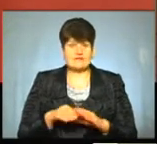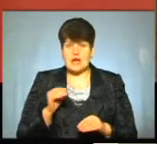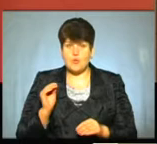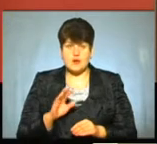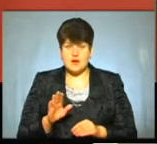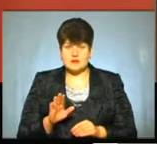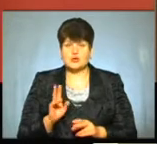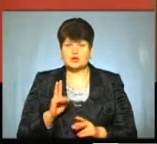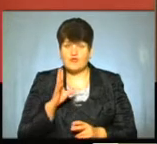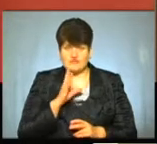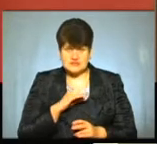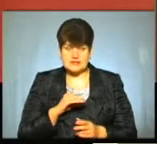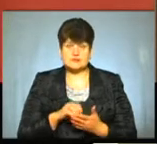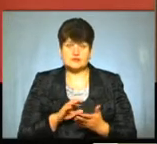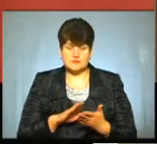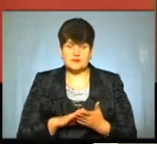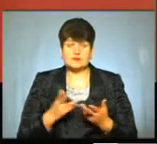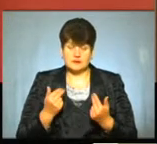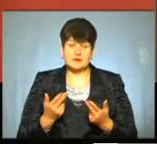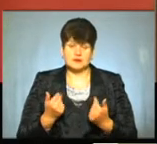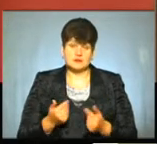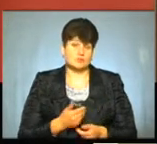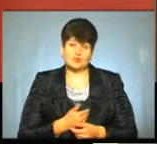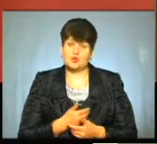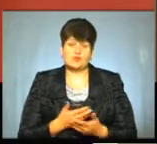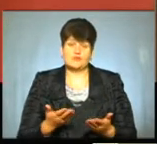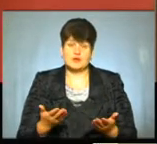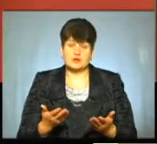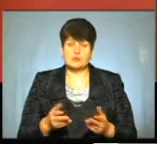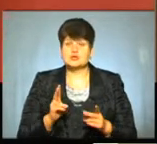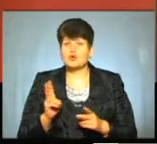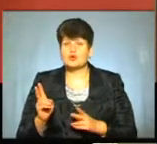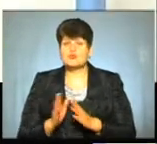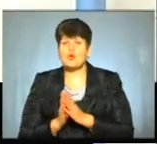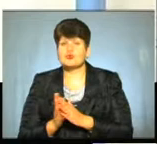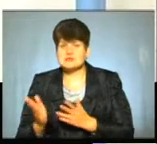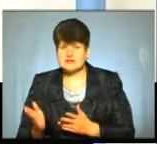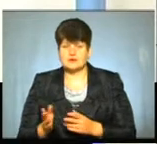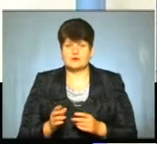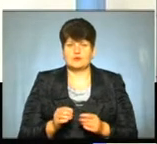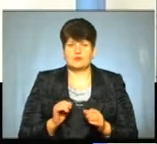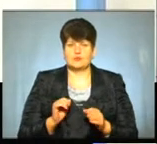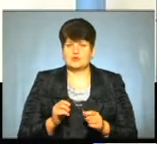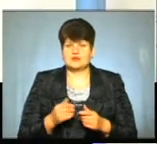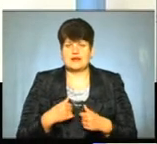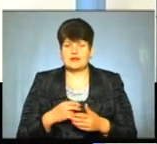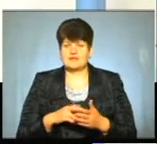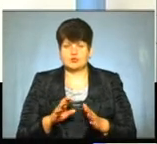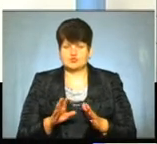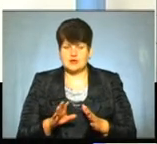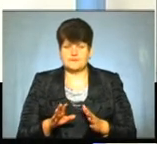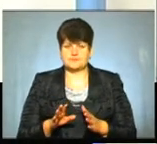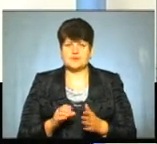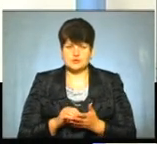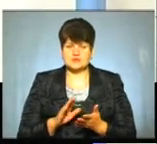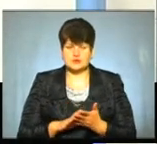не обирали? Тільки хто встиг, той і так, прийшов? Так, це було добровільно. Ну, можливо, хтось когось попросив. Можливо, і такий варіант, я не